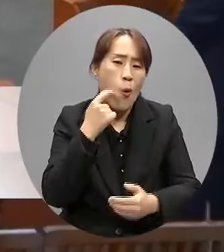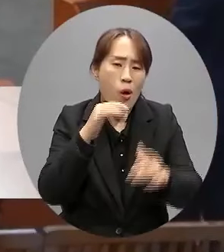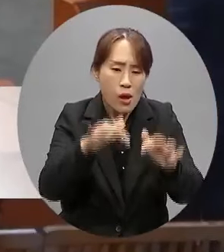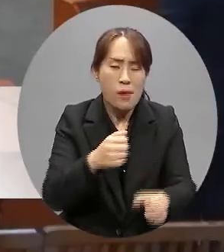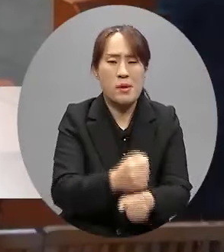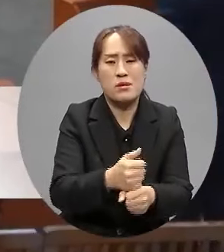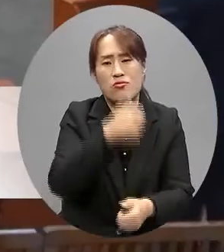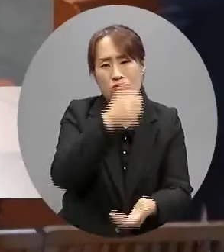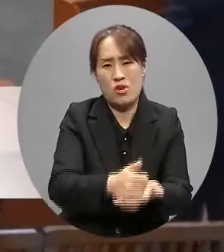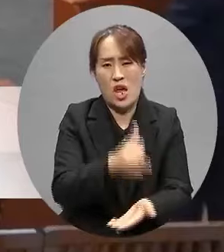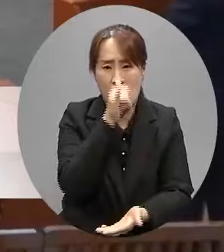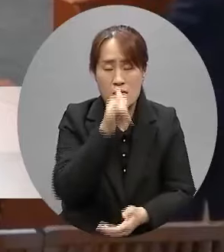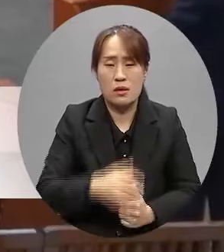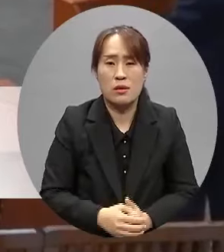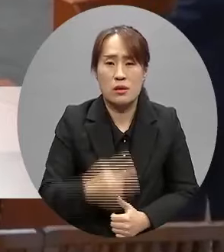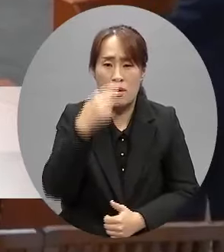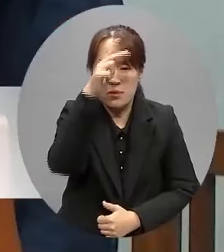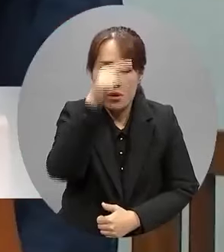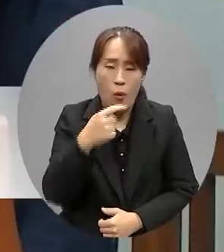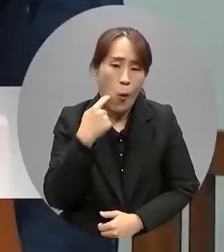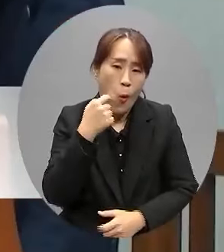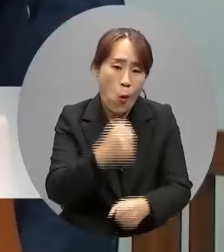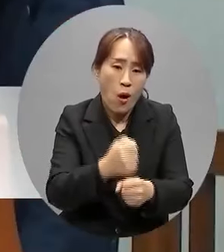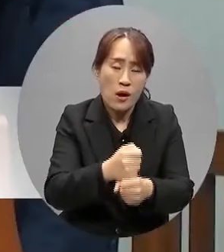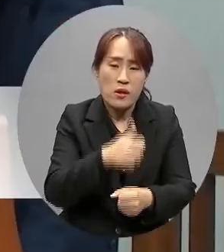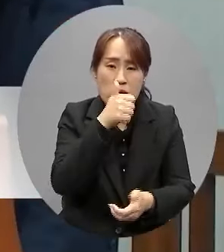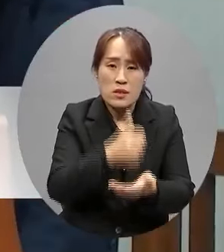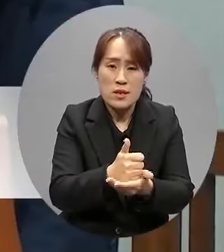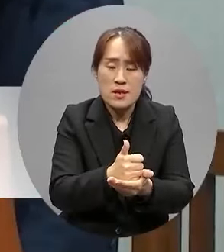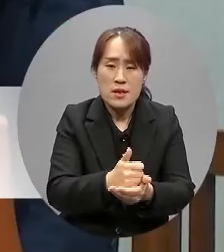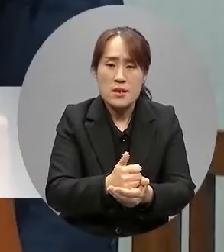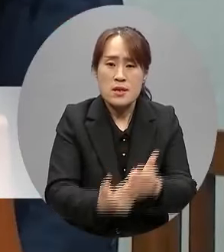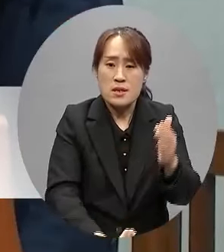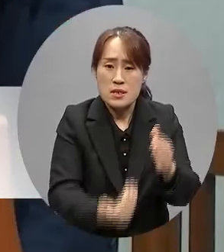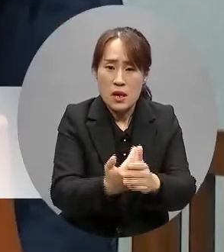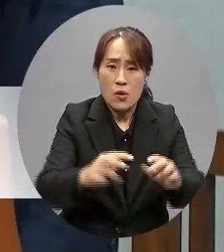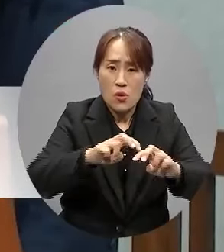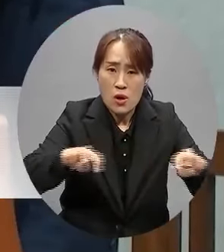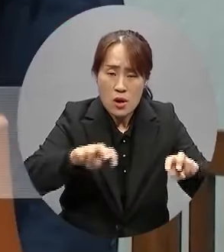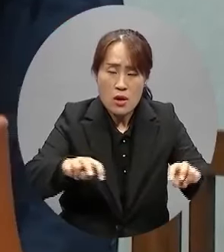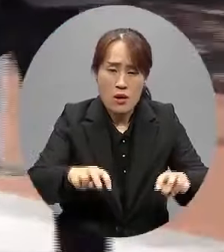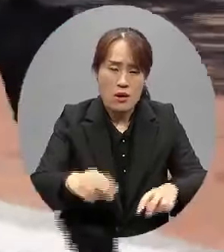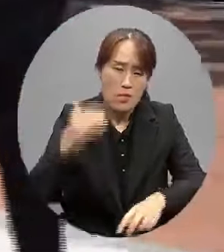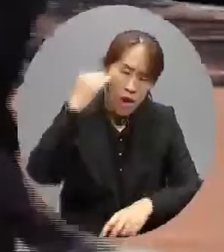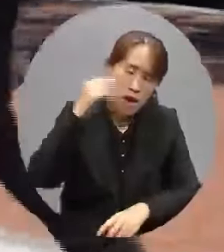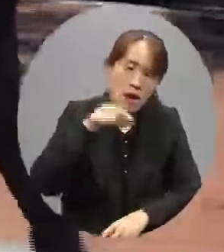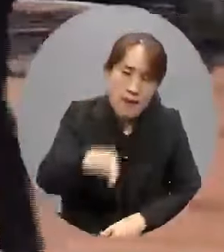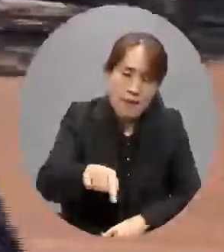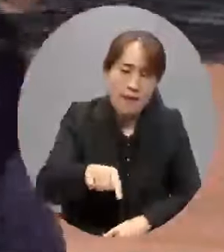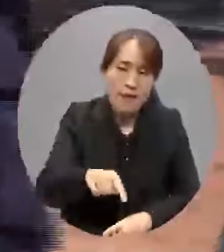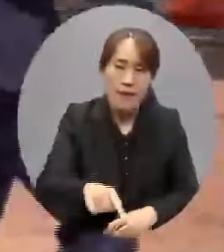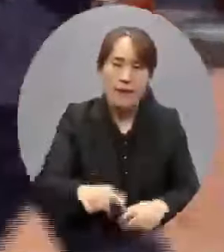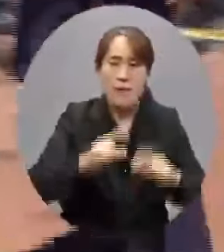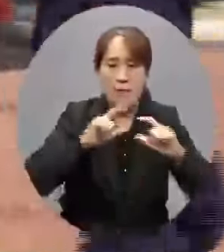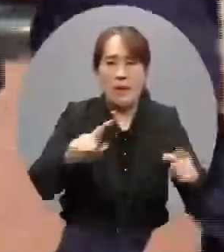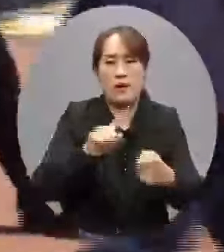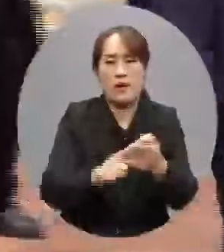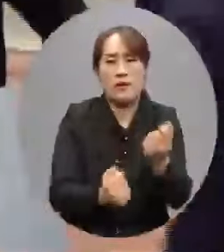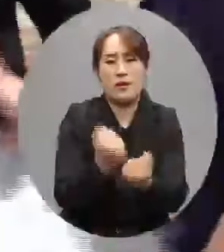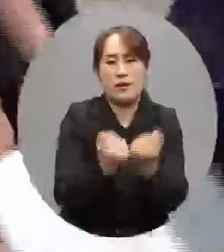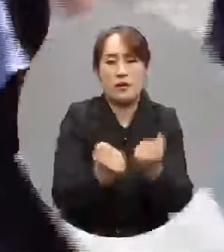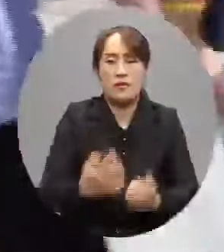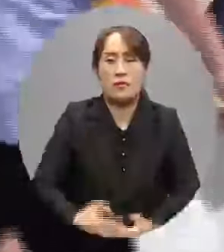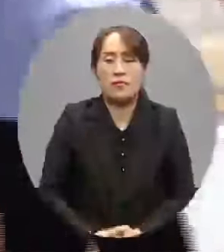받고 있습니다 검찰은 허위 공문서 작성으로 사고의 실체 규명을 방해했다며 구형 이유를 설명했습니다